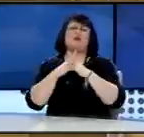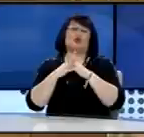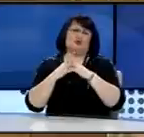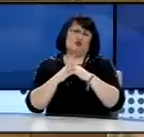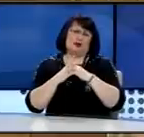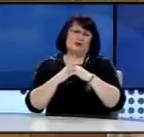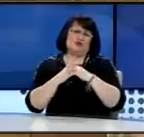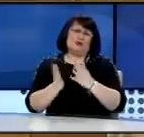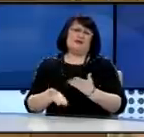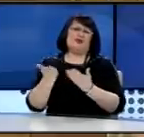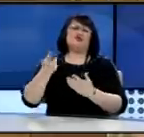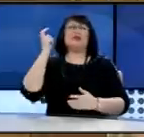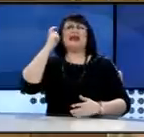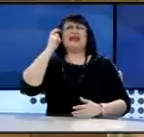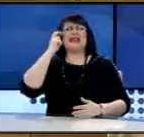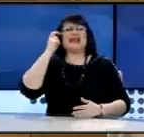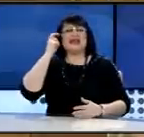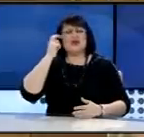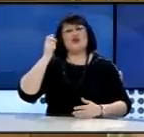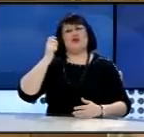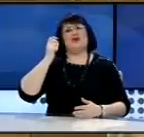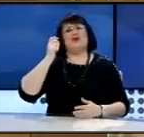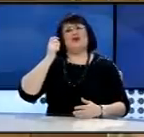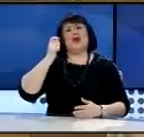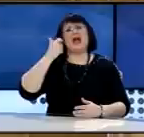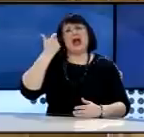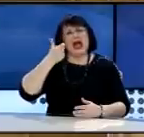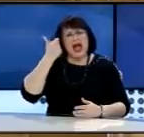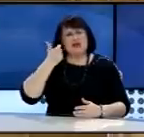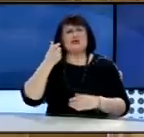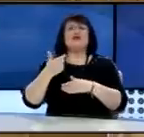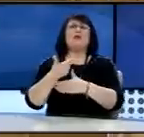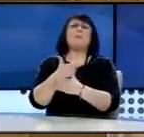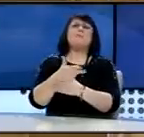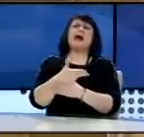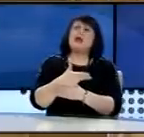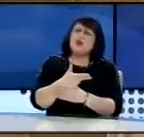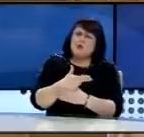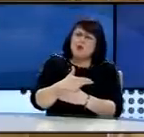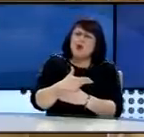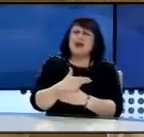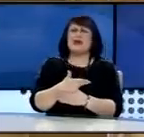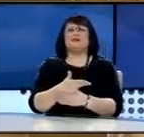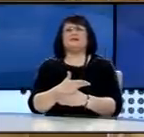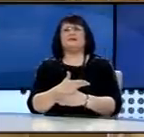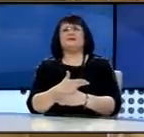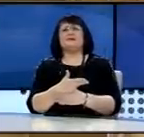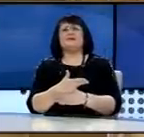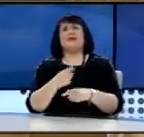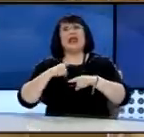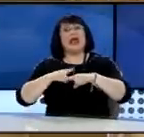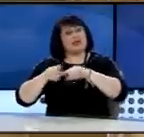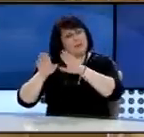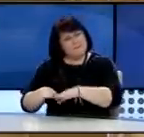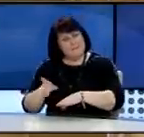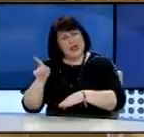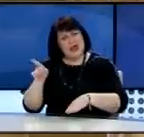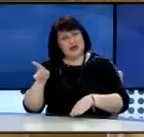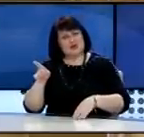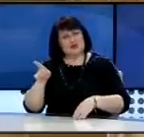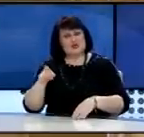πολέμου. Στο Κίεβο, στο Χάρκοβο, στη Μαριούπολη, που έχουμε και το ελληνικό στοιχείο,